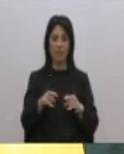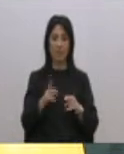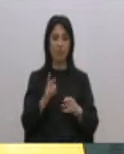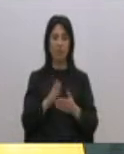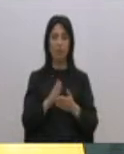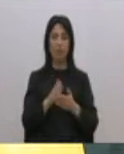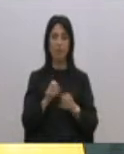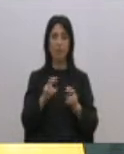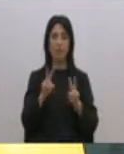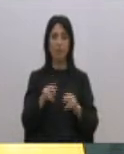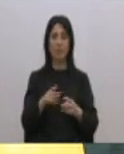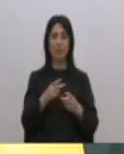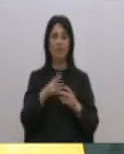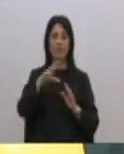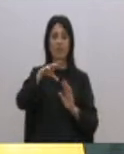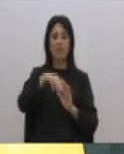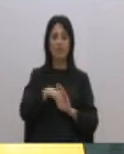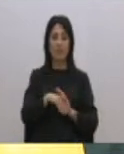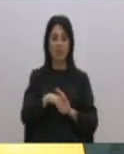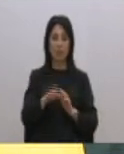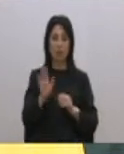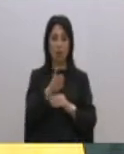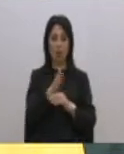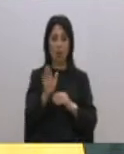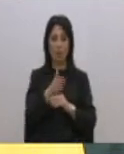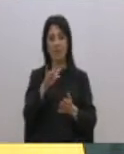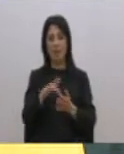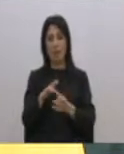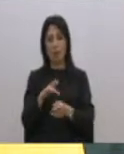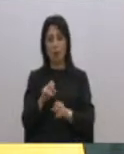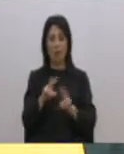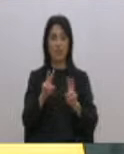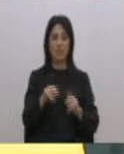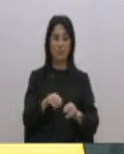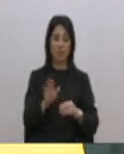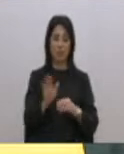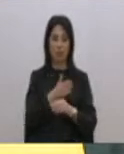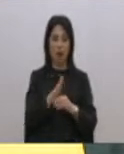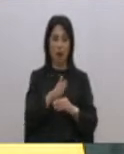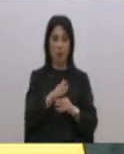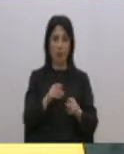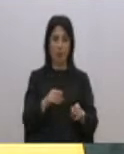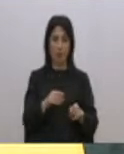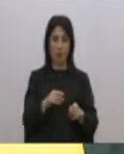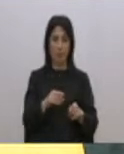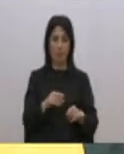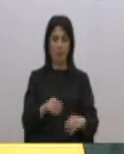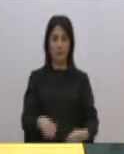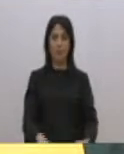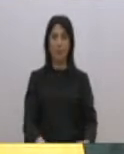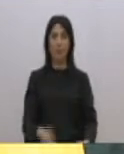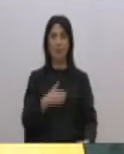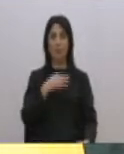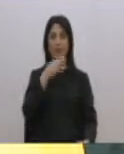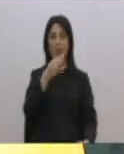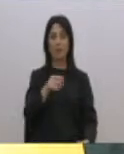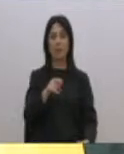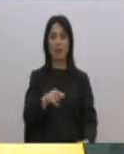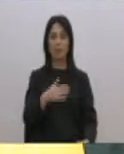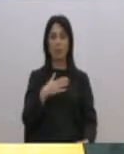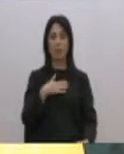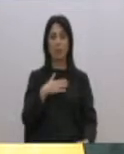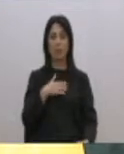რომელიც სპეციალურ პენტენციურ სამსახურს ყოფს სამოქალაქოციალურ დანაყოფებად. მინდა გითხრათ, რომ ამით